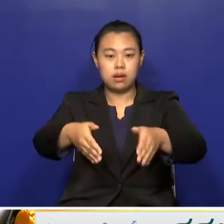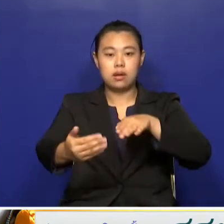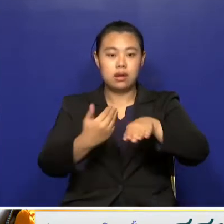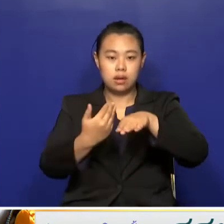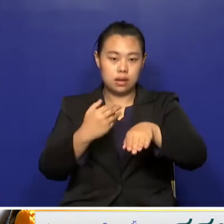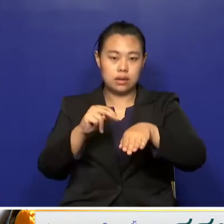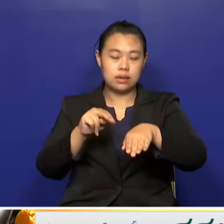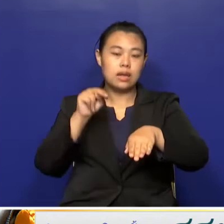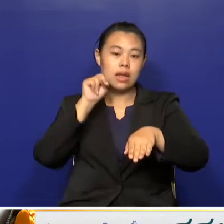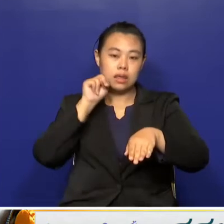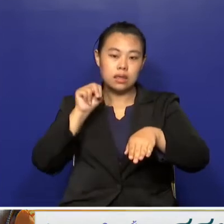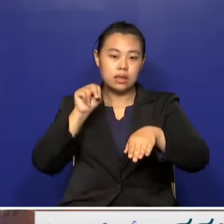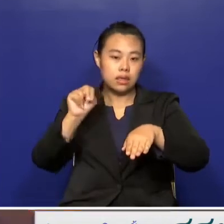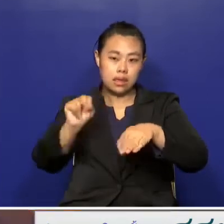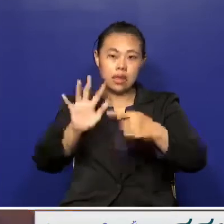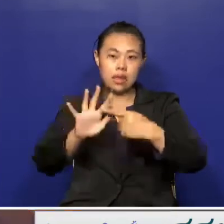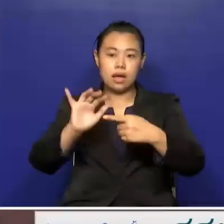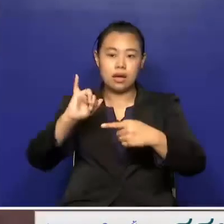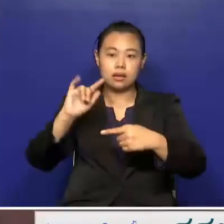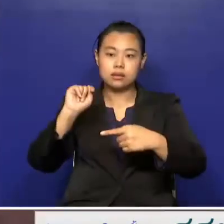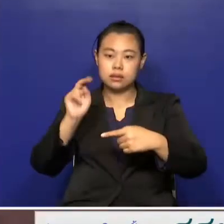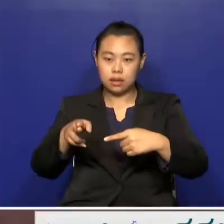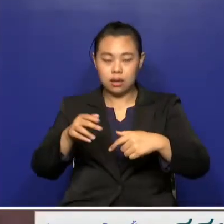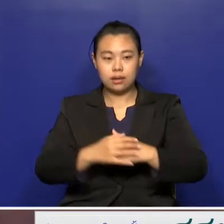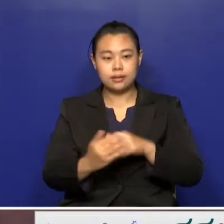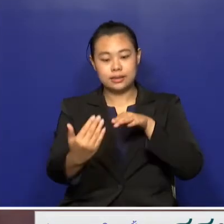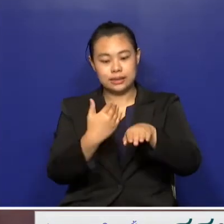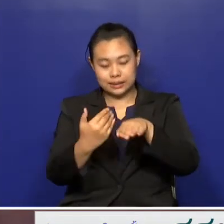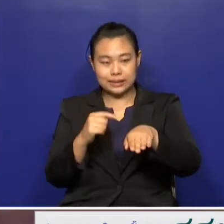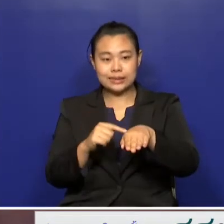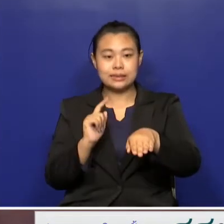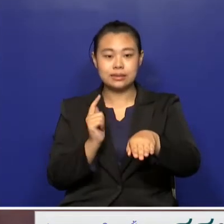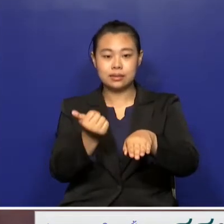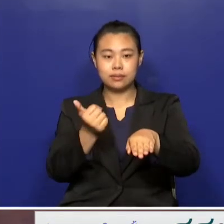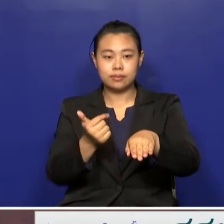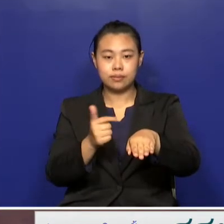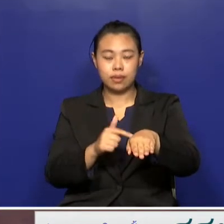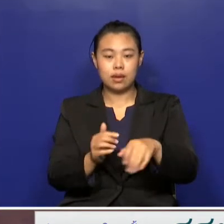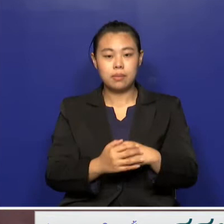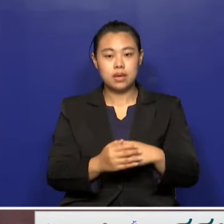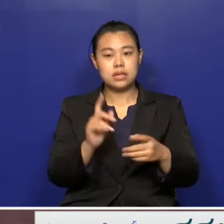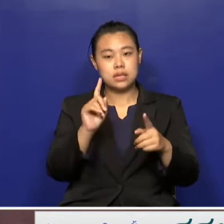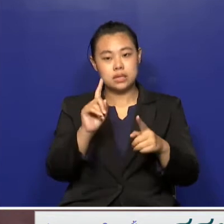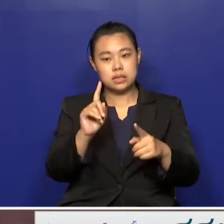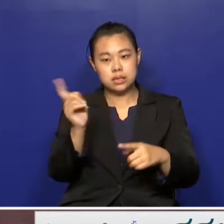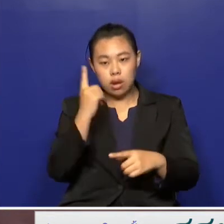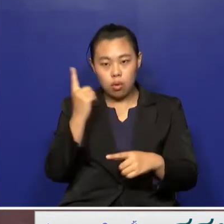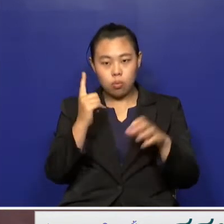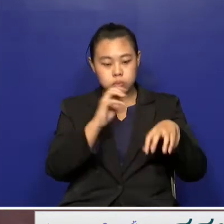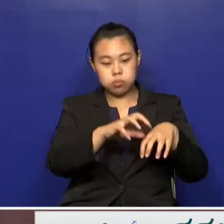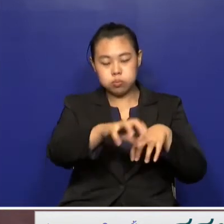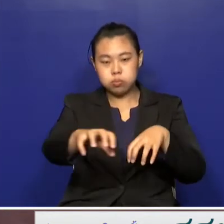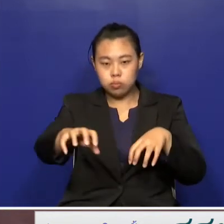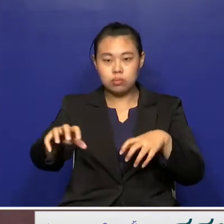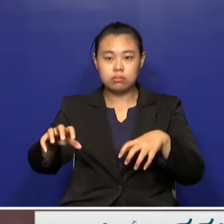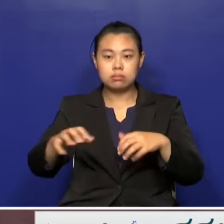ำนวนมากโดยเฉพาะเส้นถนนเส้นนี้เป็นเส้นทางหลักที่มีแหล่งท่องเที่ยวสำคัญนะคะอาทิเช่นหาดอ่าวนางหาด